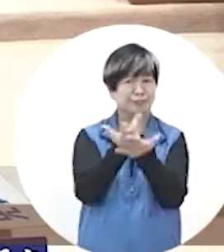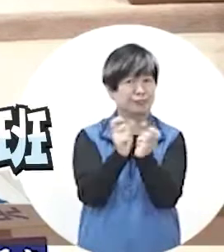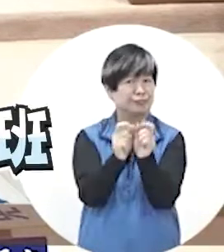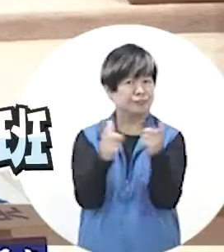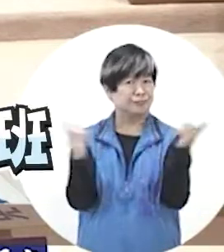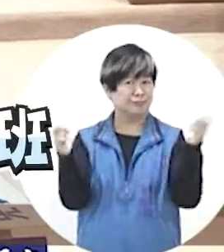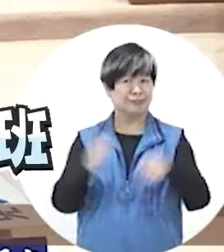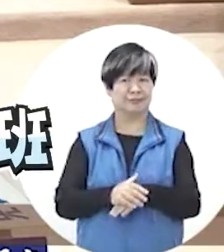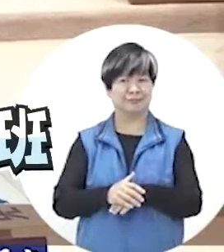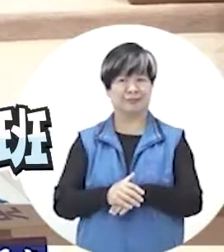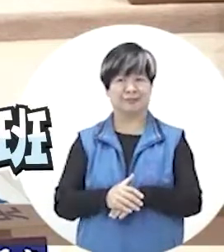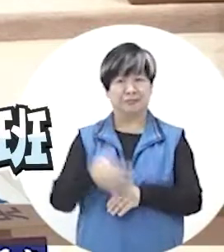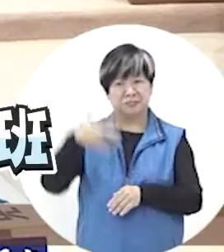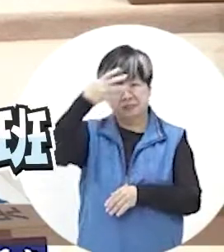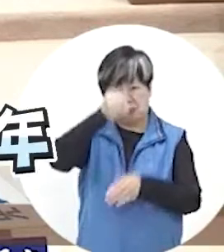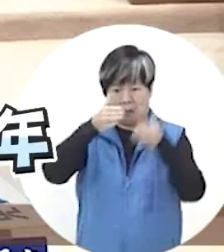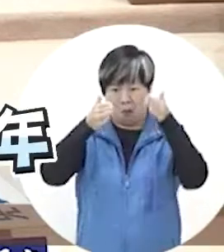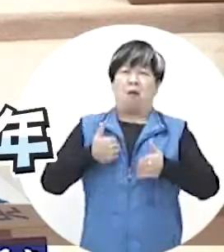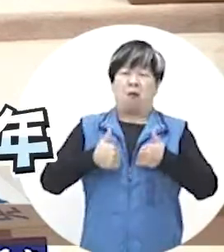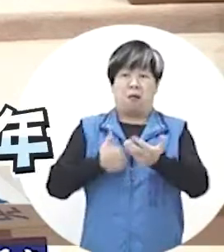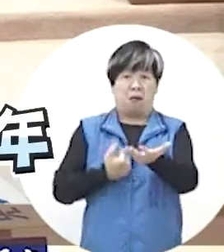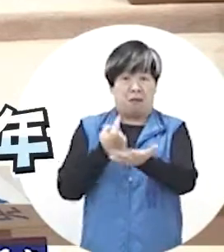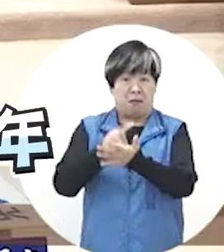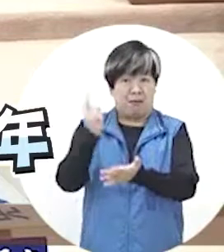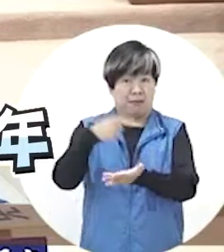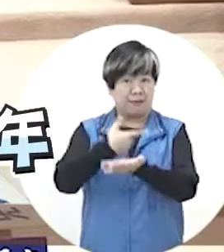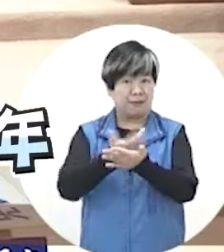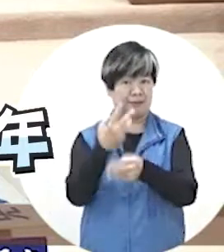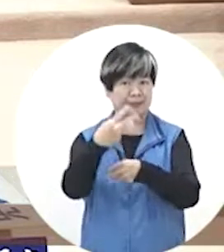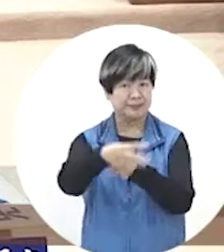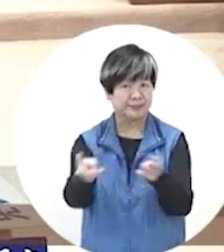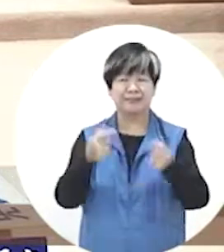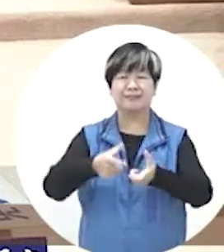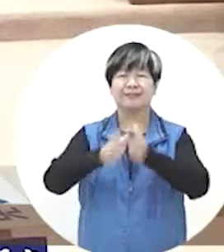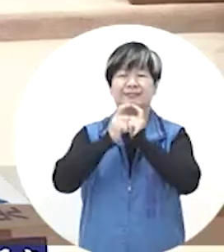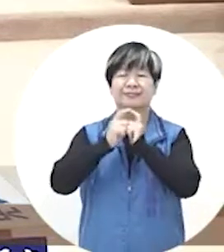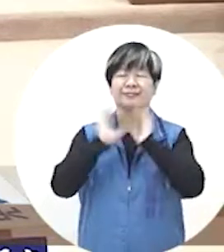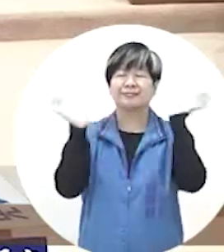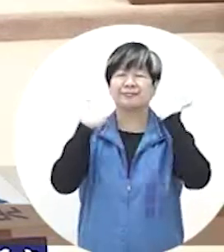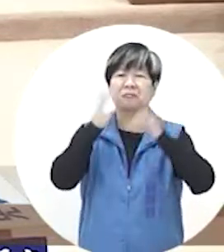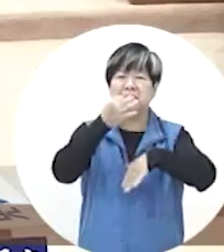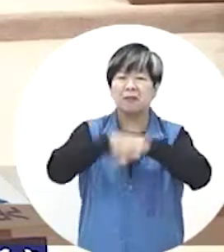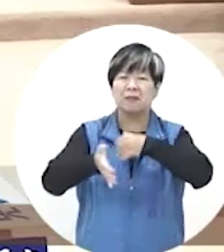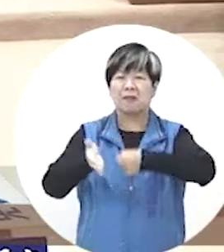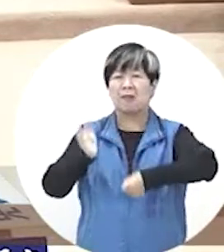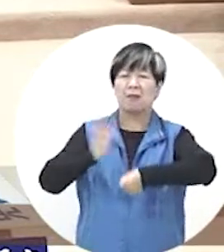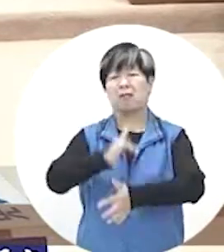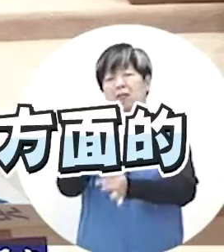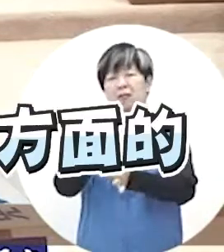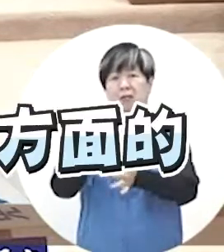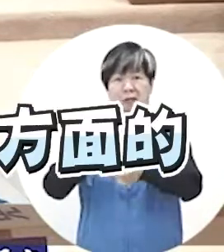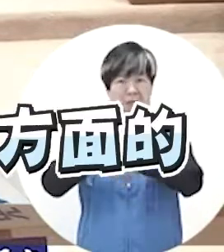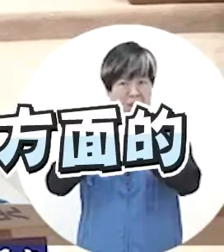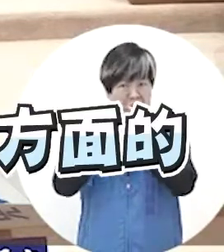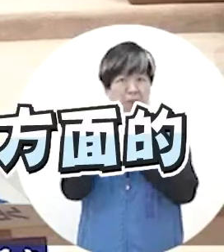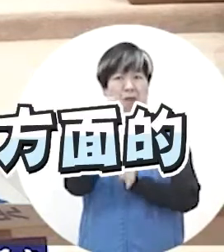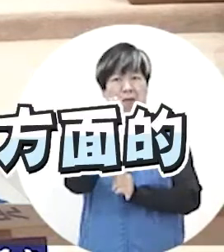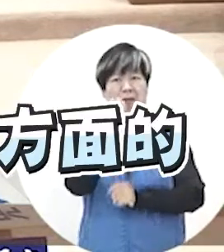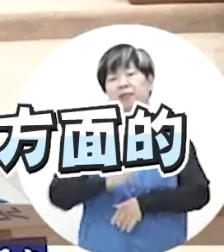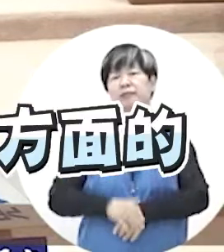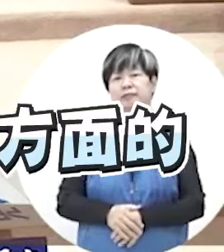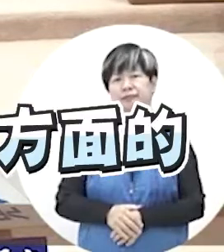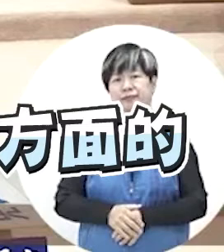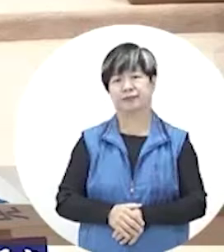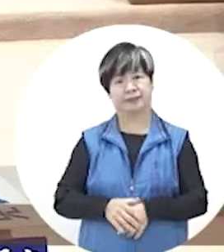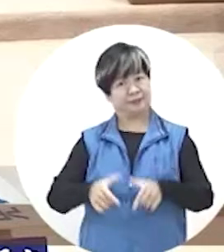投入。那因为他参与这些才艺班，所以他仿佛找到过去童年以及完整了他的人生，完整他的人格。我觉得像在这种心